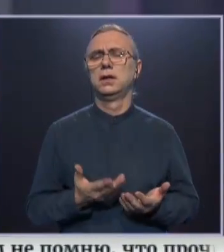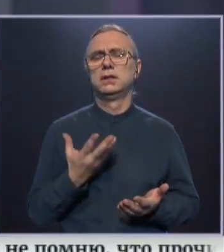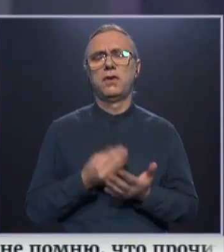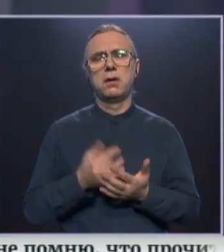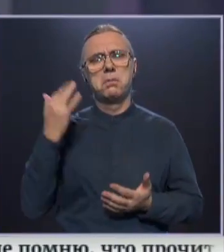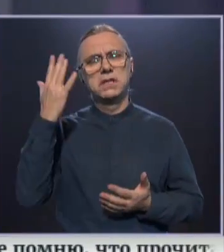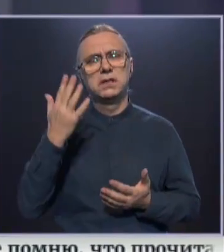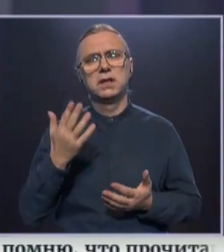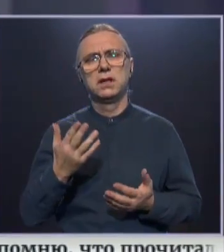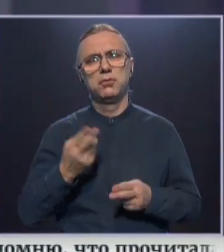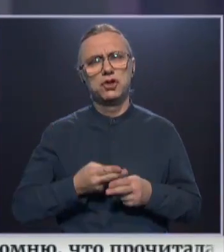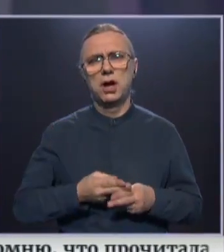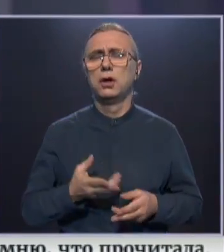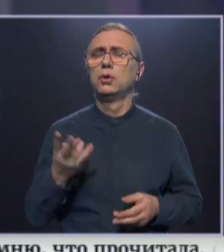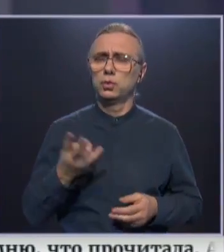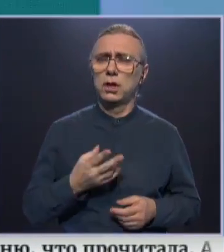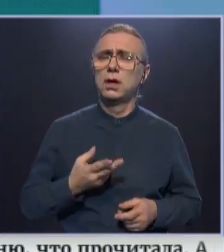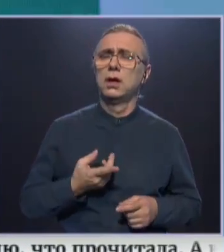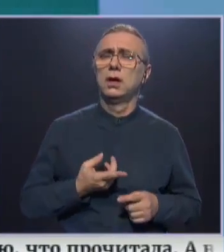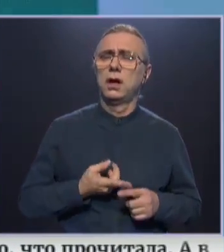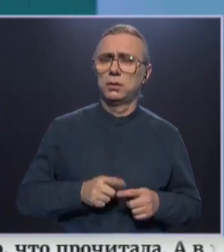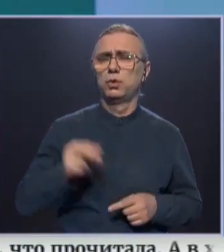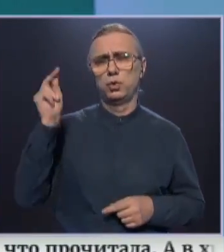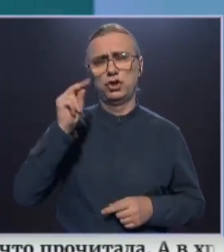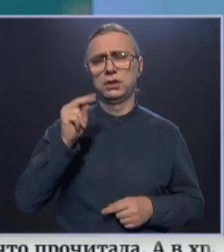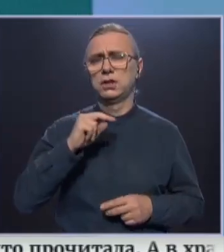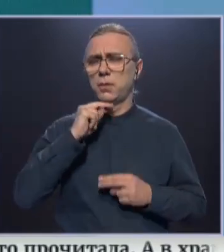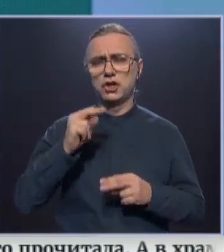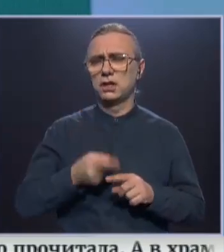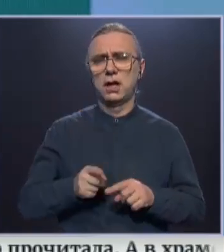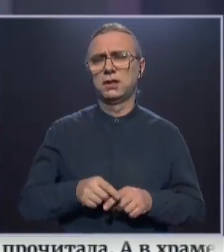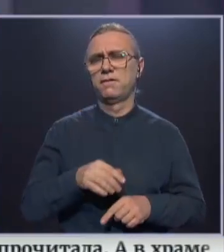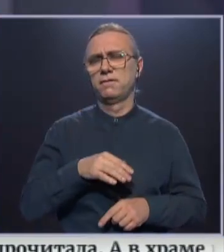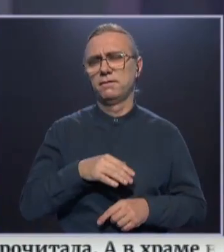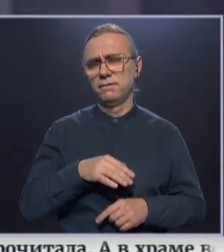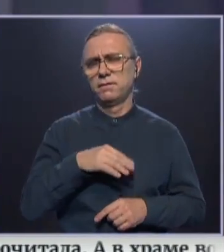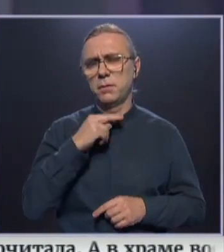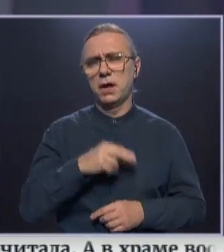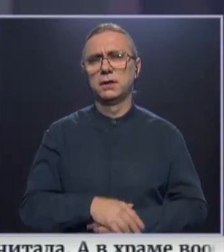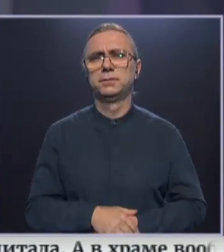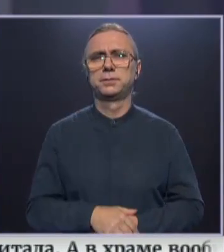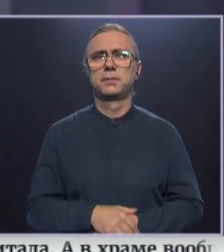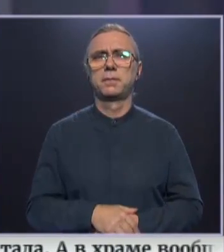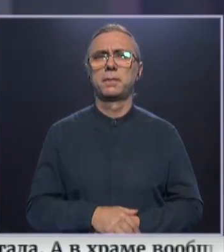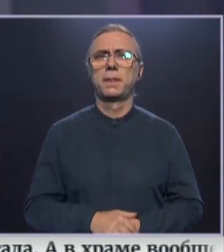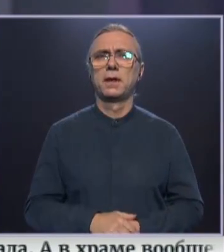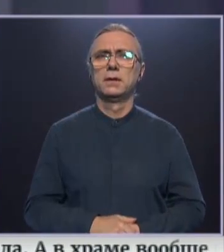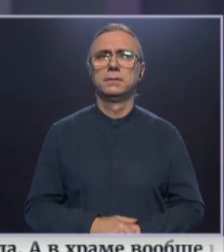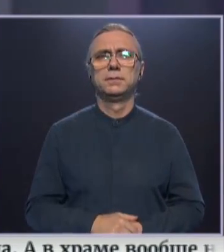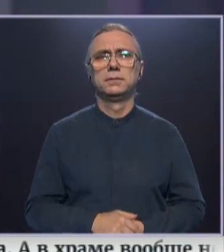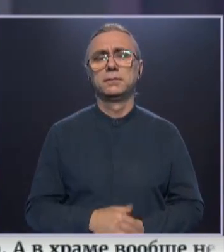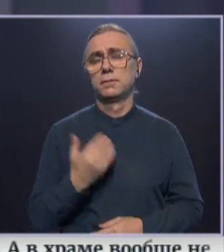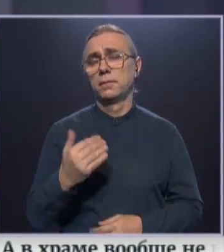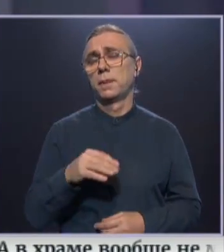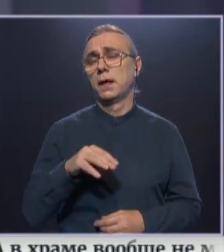движения, голоса, но нужно этому учиться, не обращайте внимания. Да, кстати, матроншка московская такой же, помните, говорила, что ходи в храм, смотри на